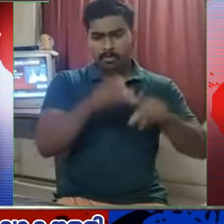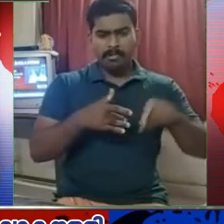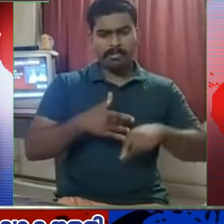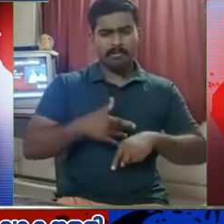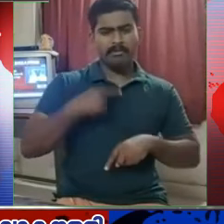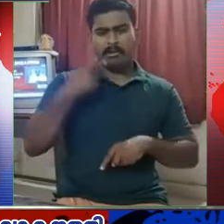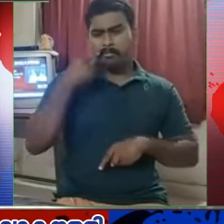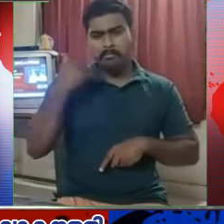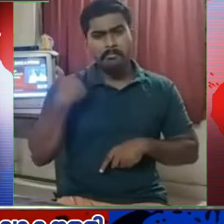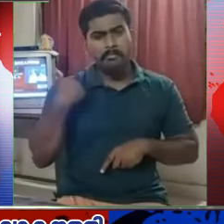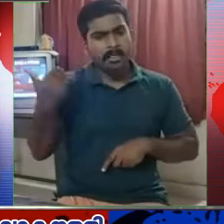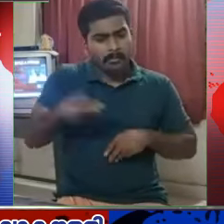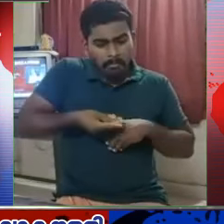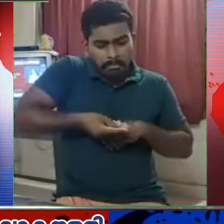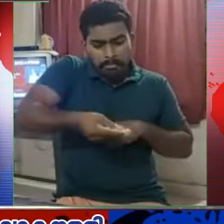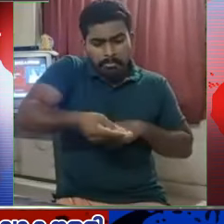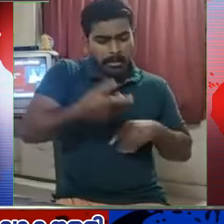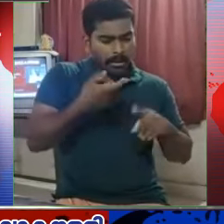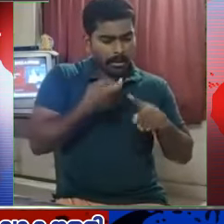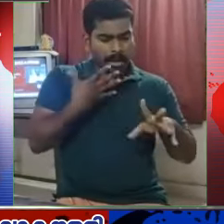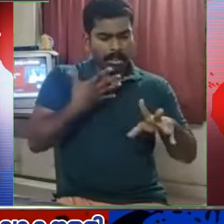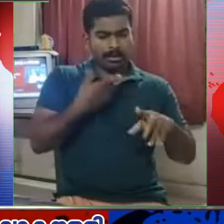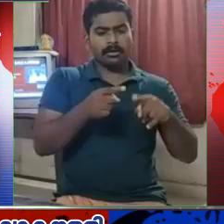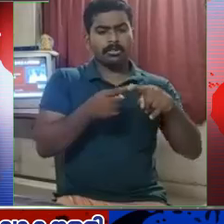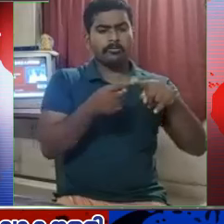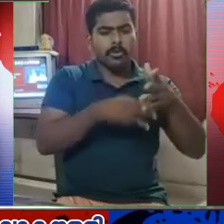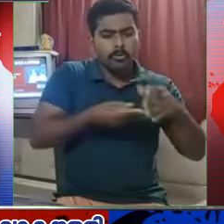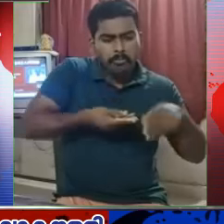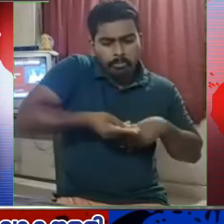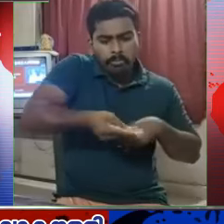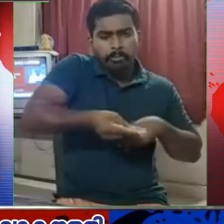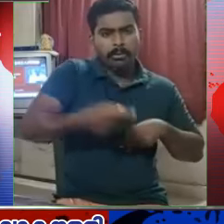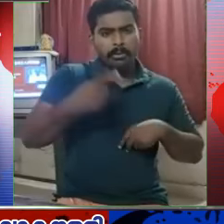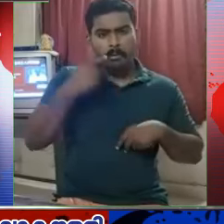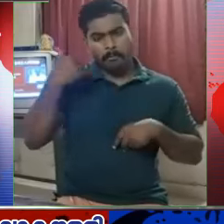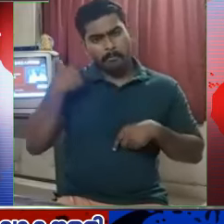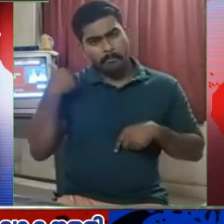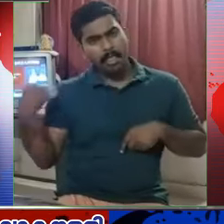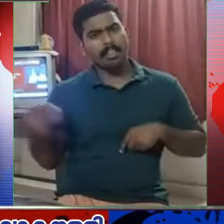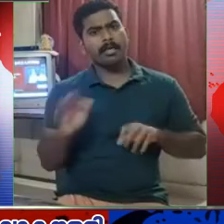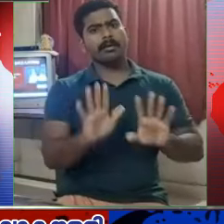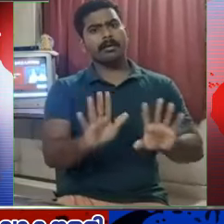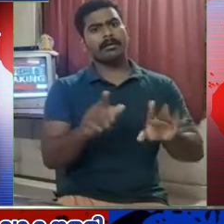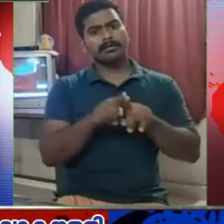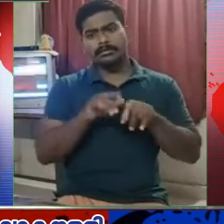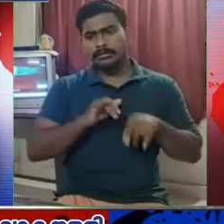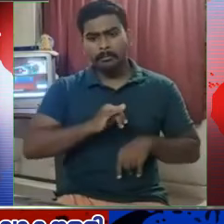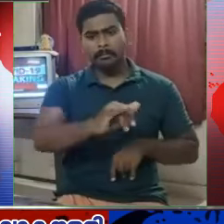തമിഴ്നാട്ടിൽ വൈറസ് ബാധിതരുടെ എണ്ണം കൂടുന്നു, അതുകൊണ്ട് കേരളം